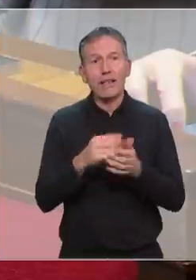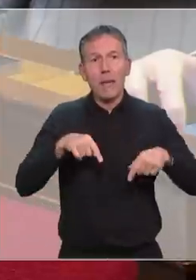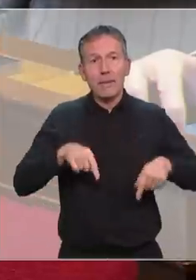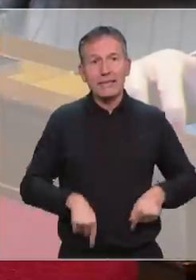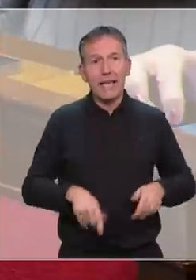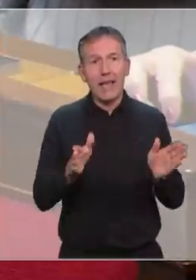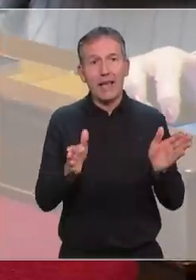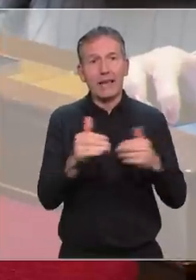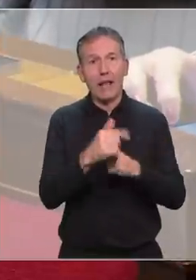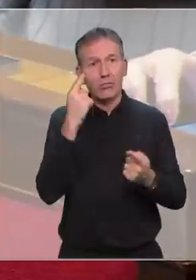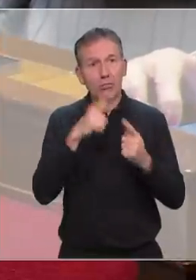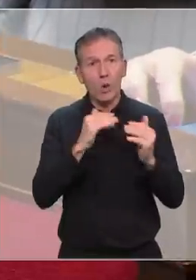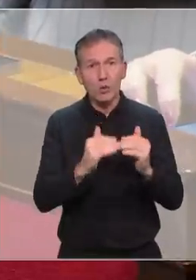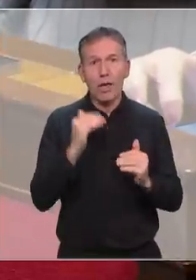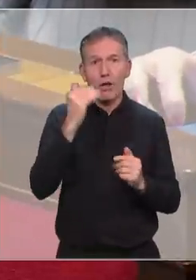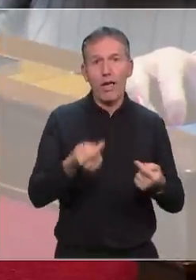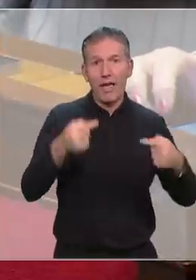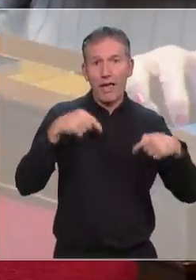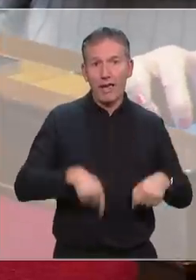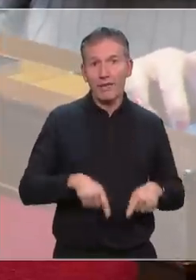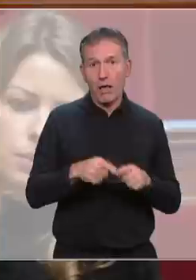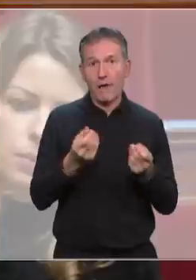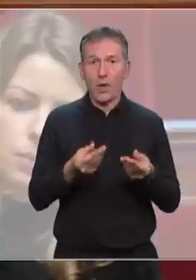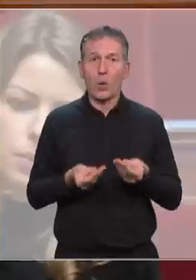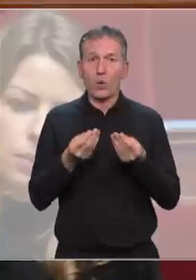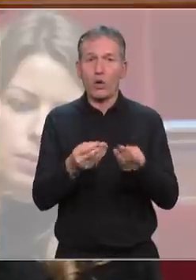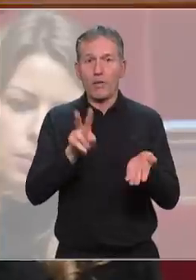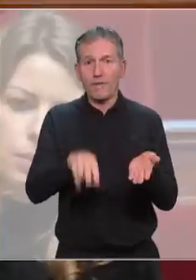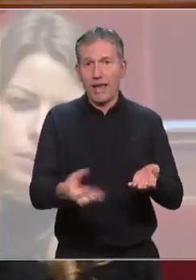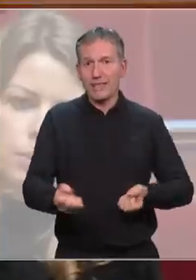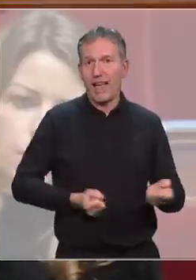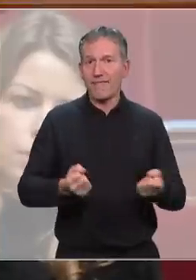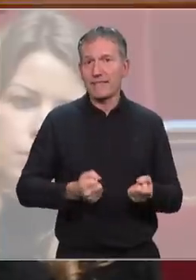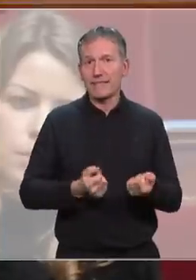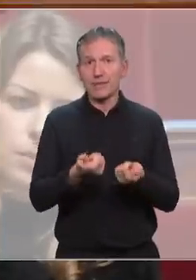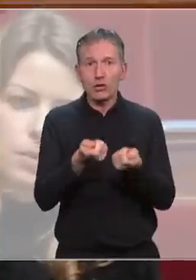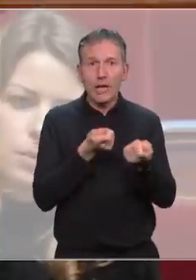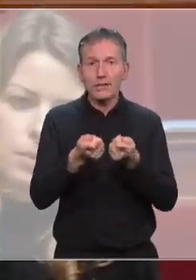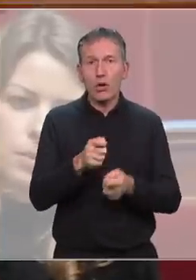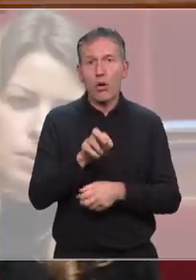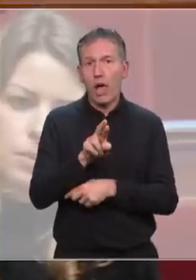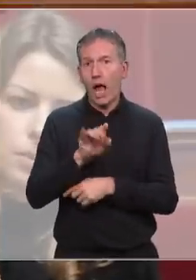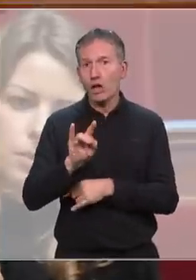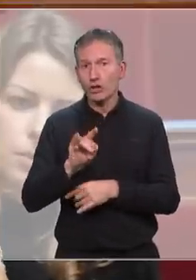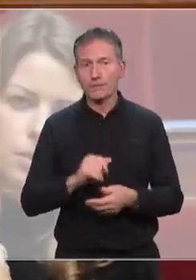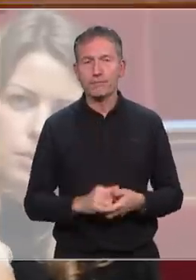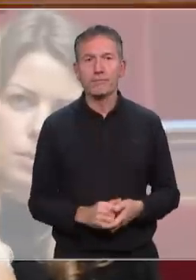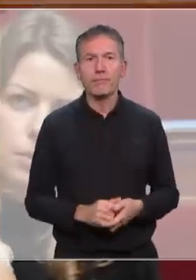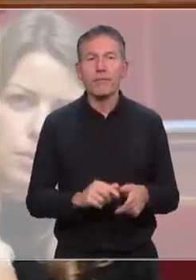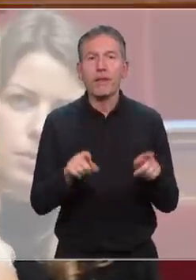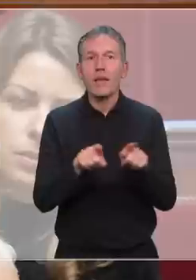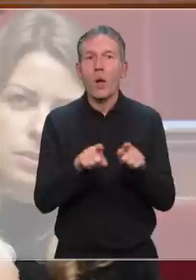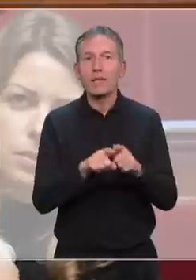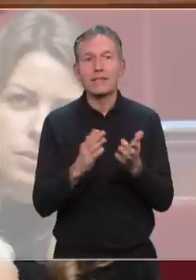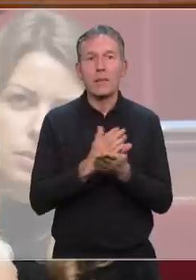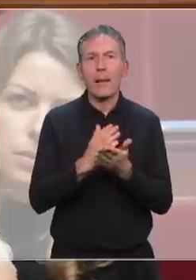l'encadrement supérieur de l'État, qui a doté la haute administration d'un véritable service de gestion des ressources humaines, et la création des prépas